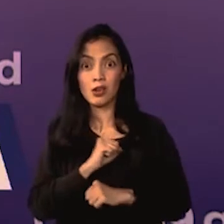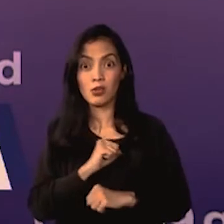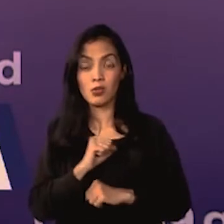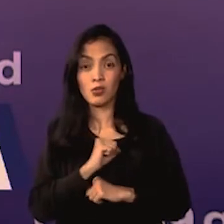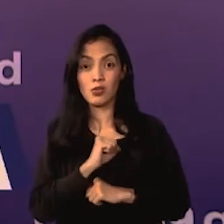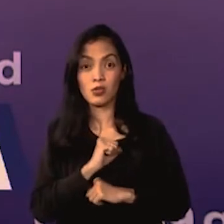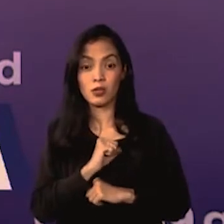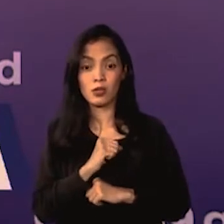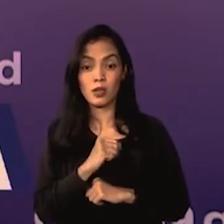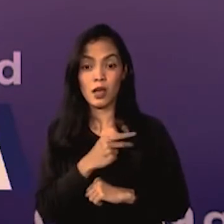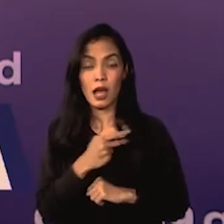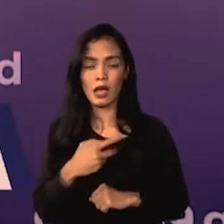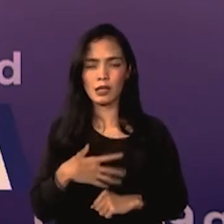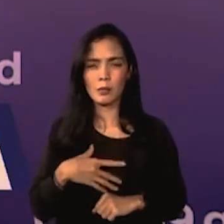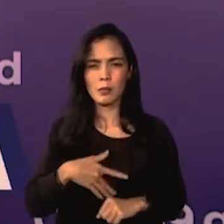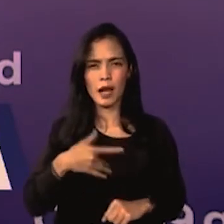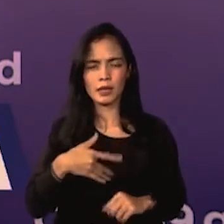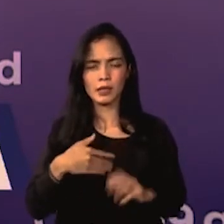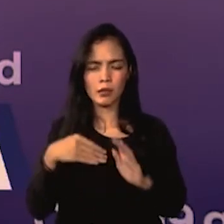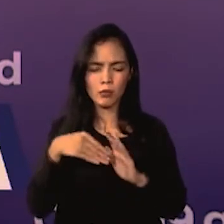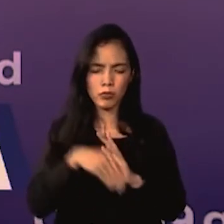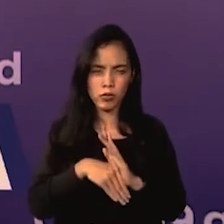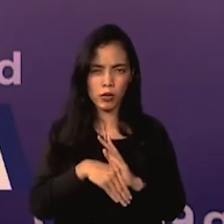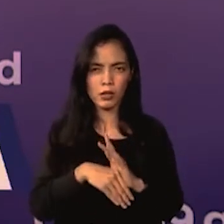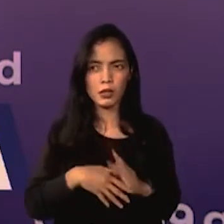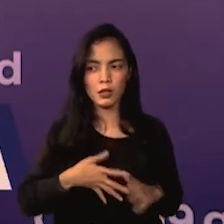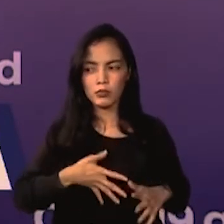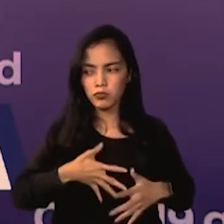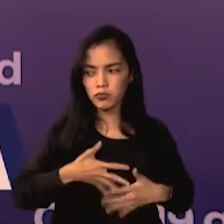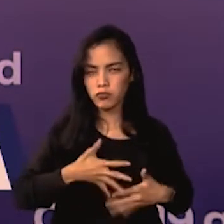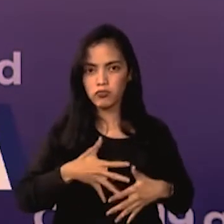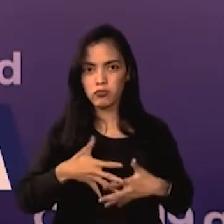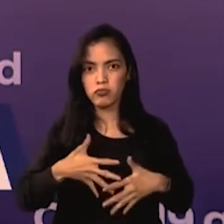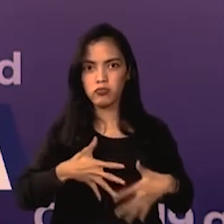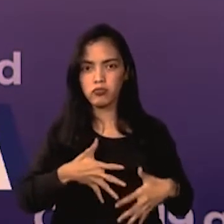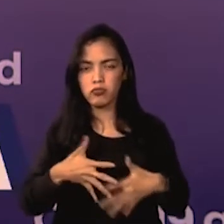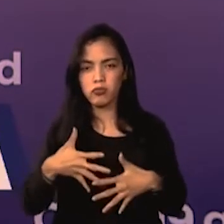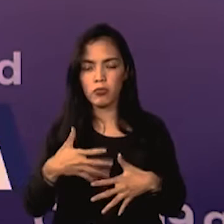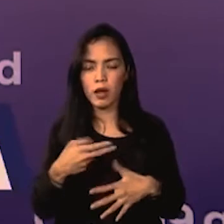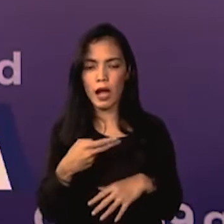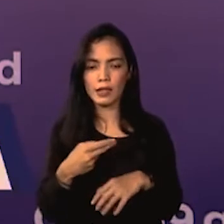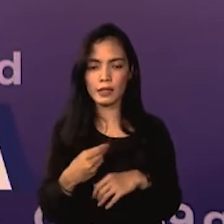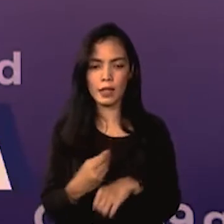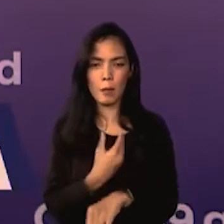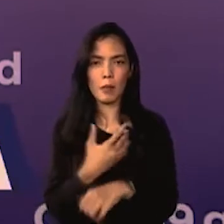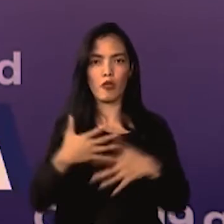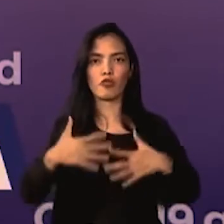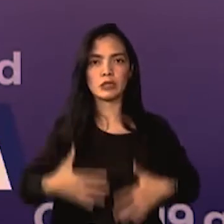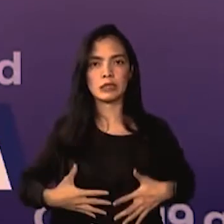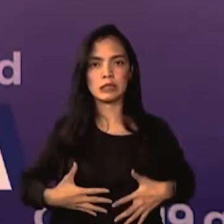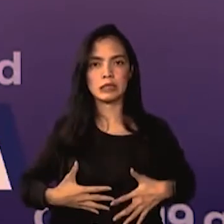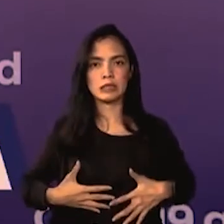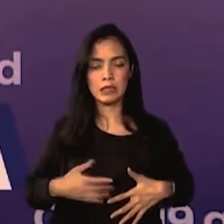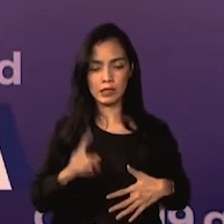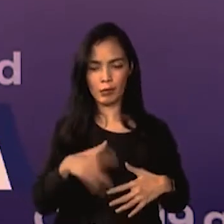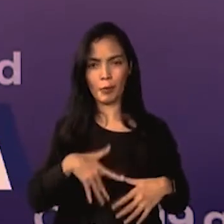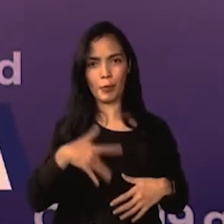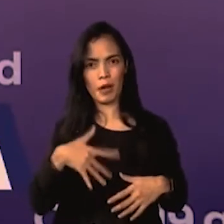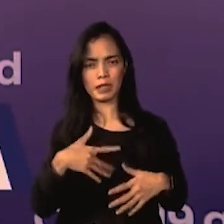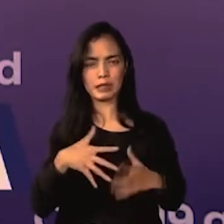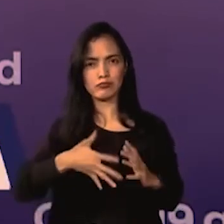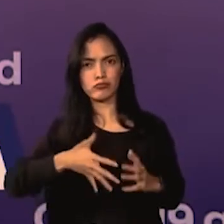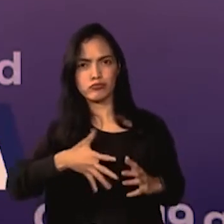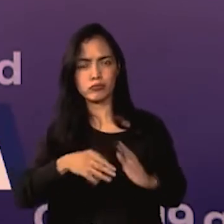kondisi batin kita drop, tidak tenang. Ketidaktenangan itu mempengaruhi kondisi fisik kita. Nah, untuk itulah